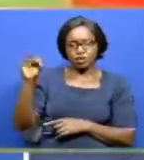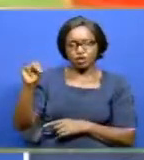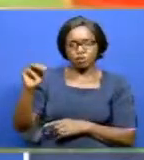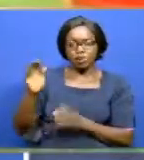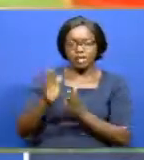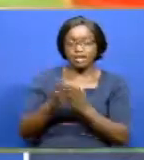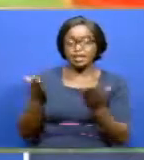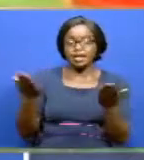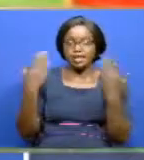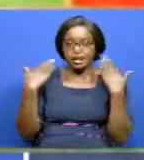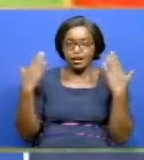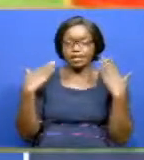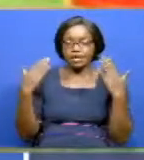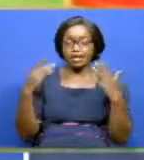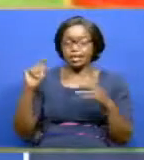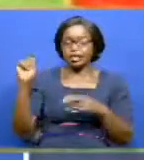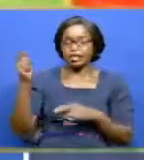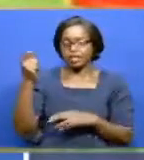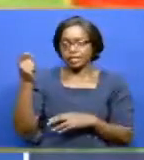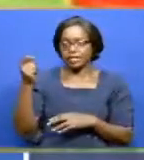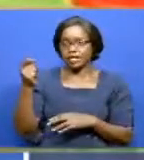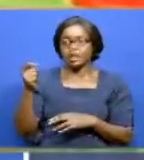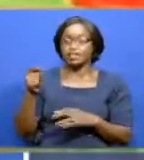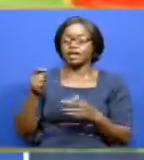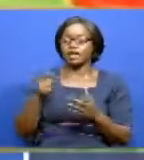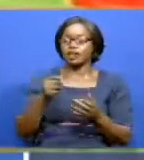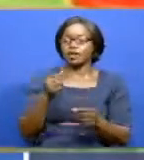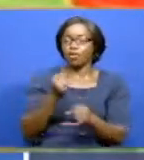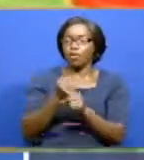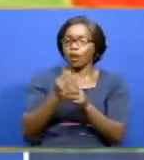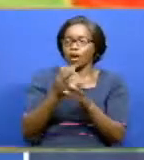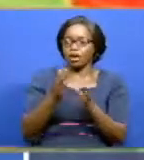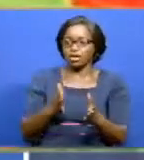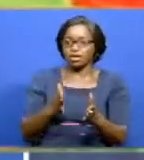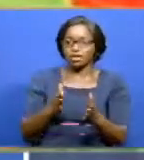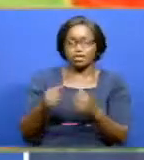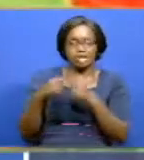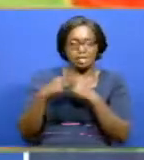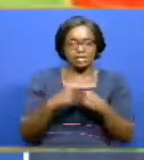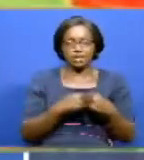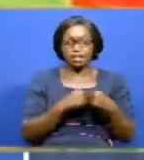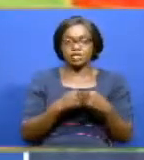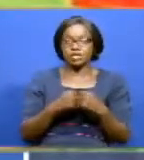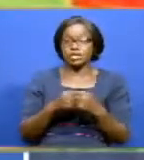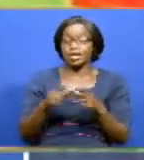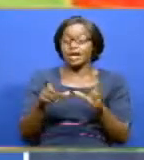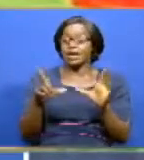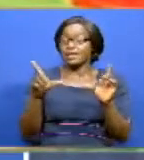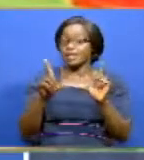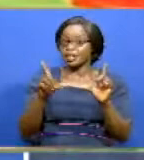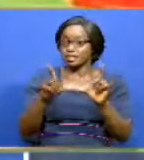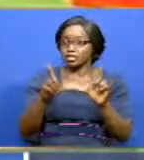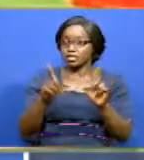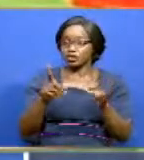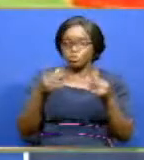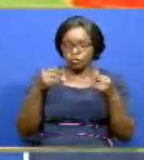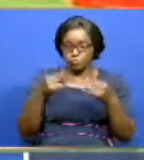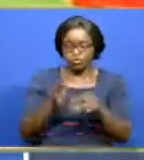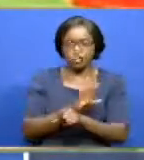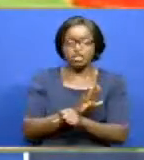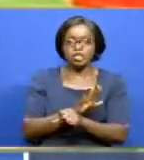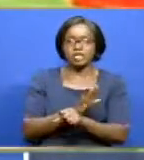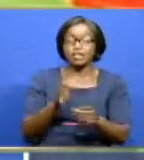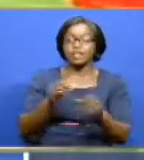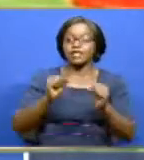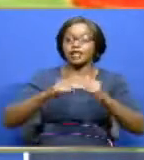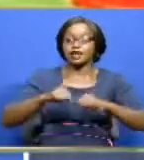kampuni ya Telkom Kenya Mugo Kibati anasema ni changamoto katika upataji idhini za kukamilisha mkataba huo. Mugo